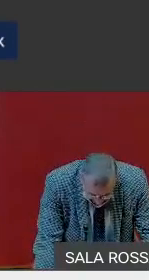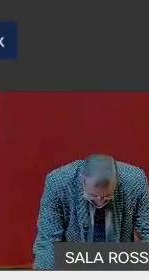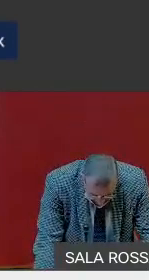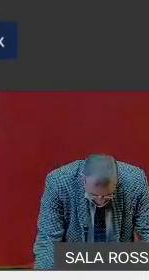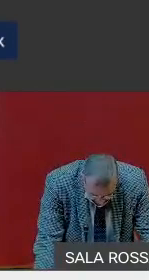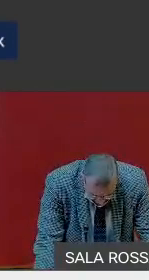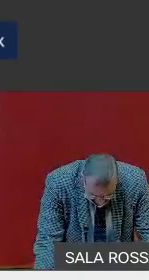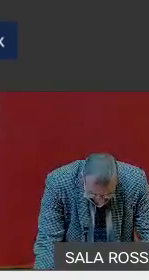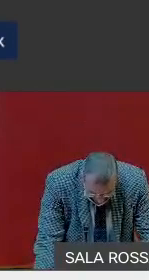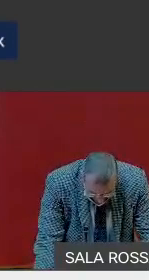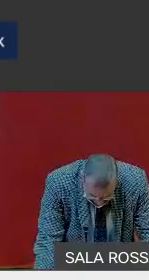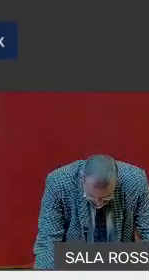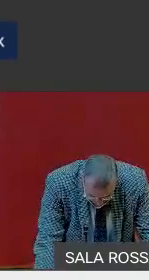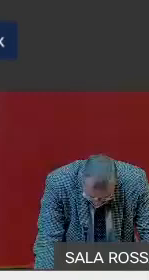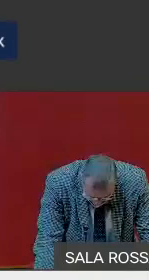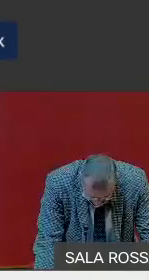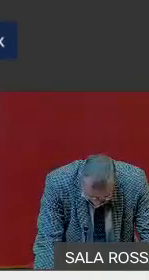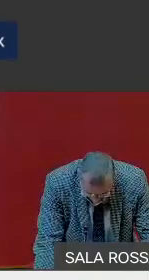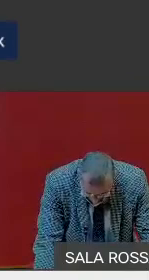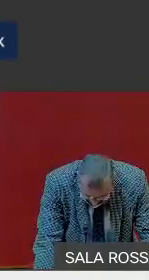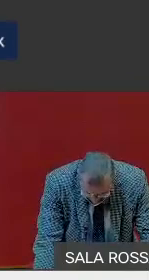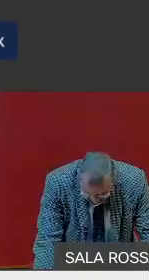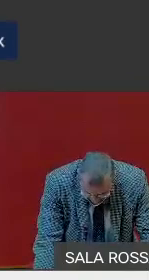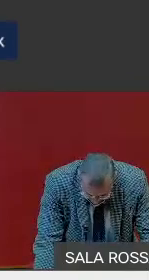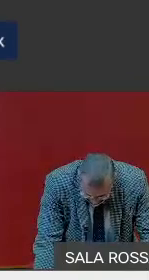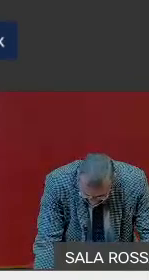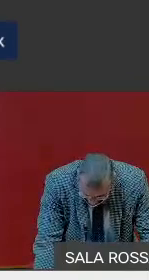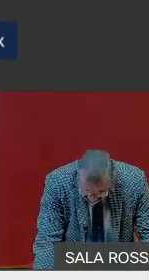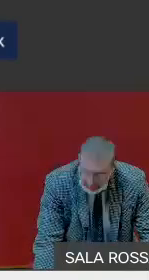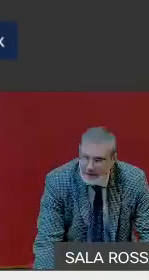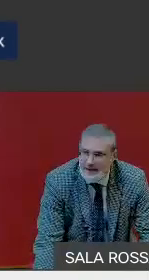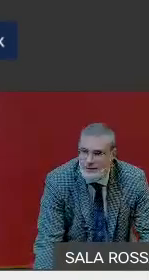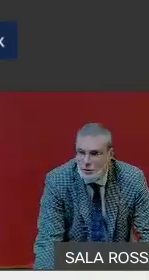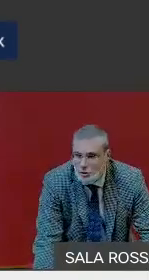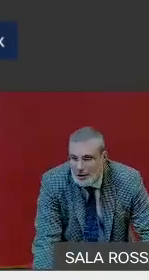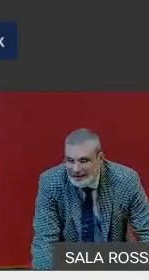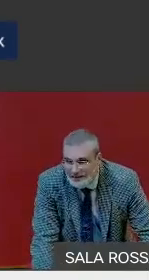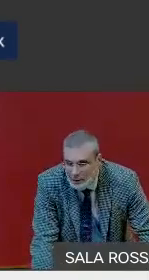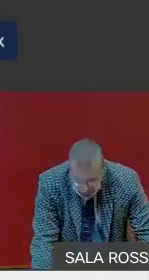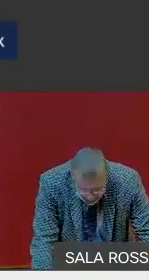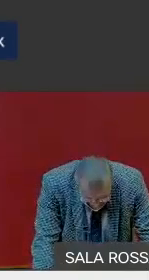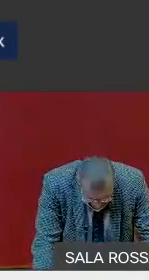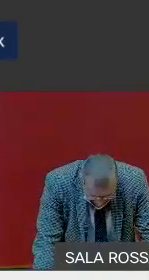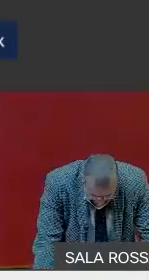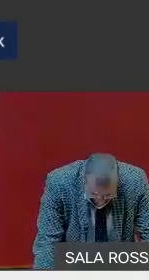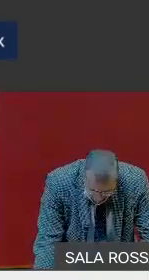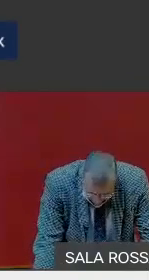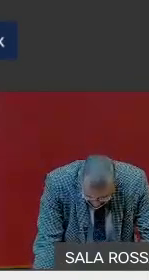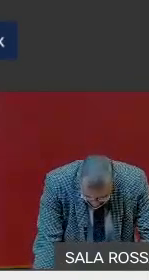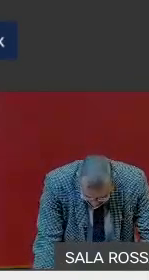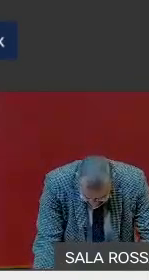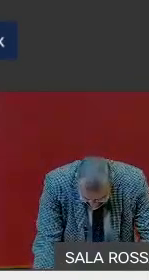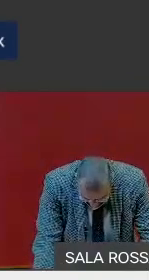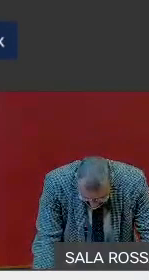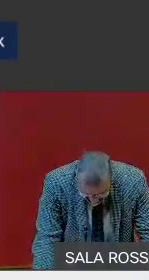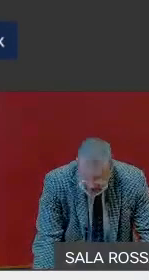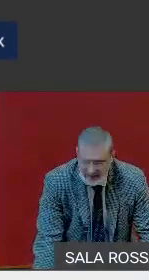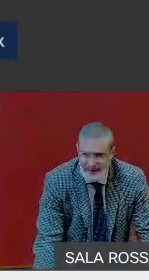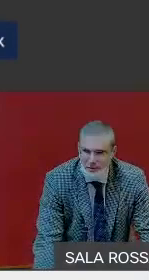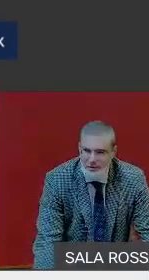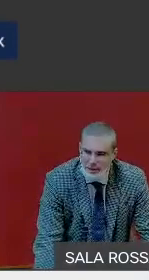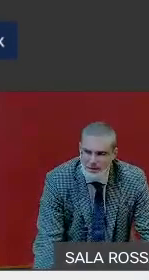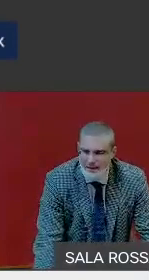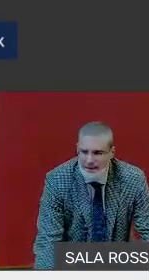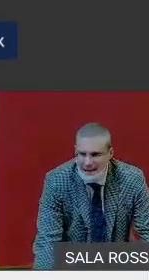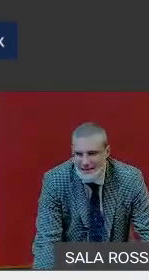riferimento all'edificio in amianto l'ex fabbricato scolastico è un titolo che abbiamo inserito